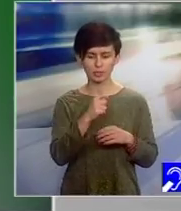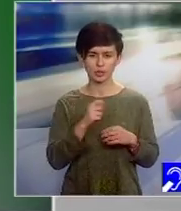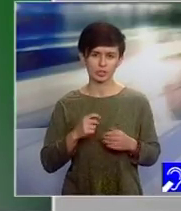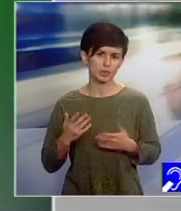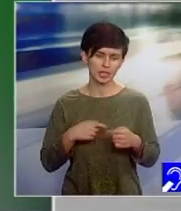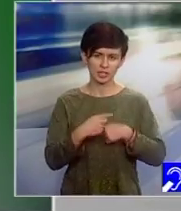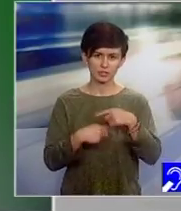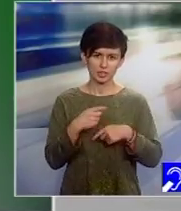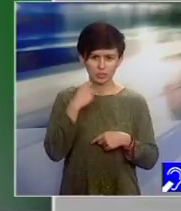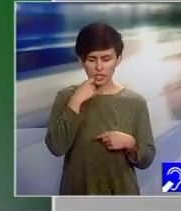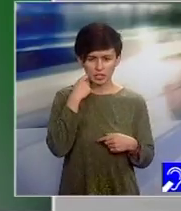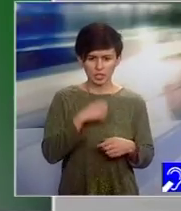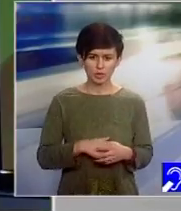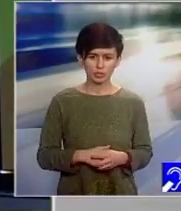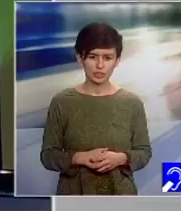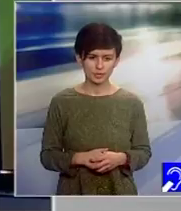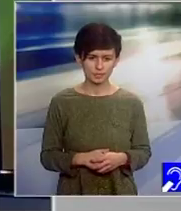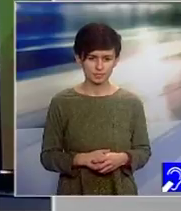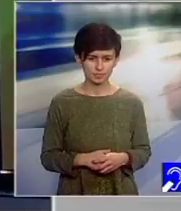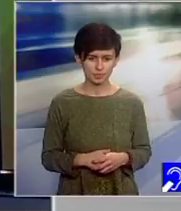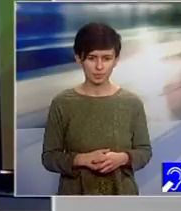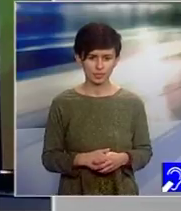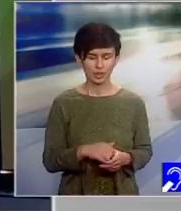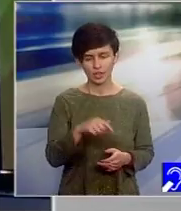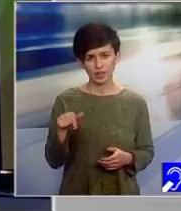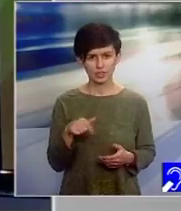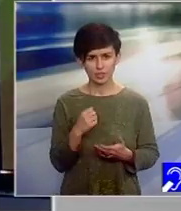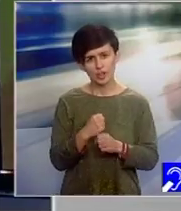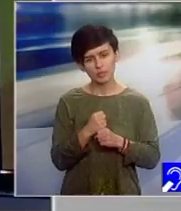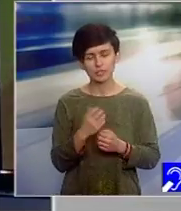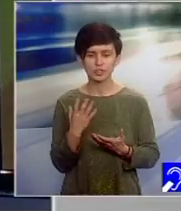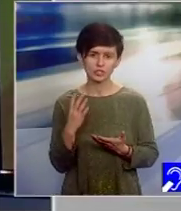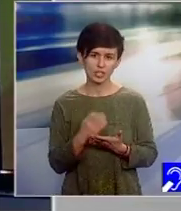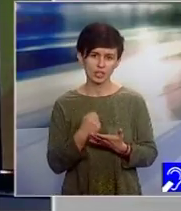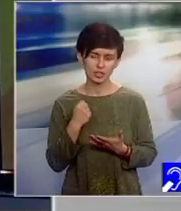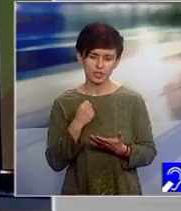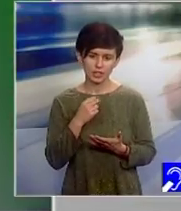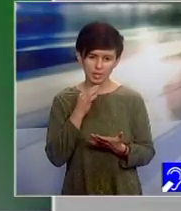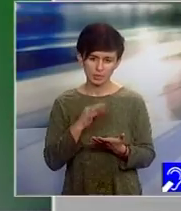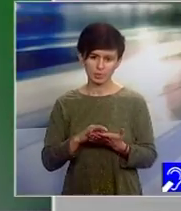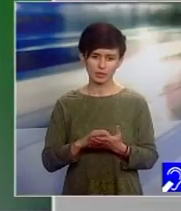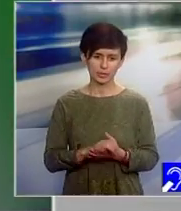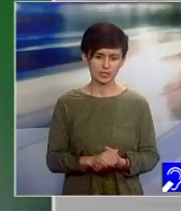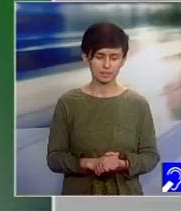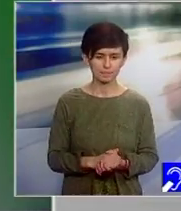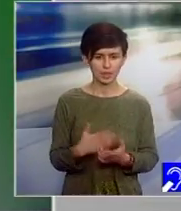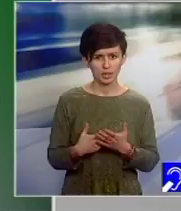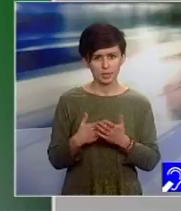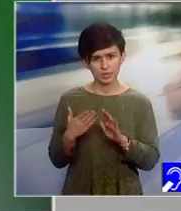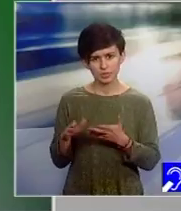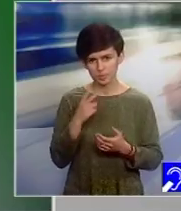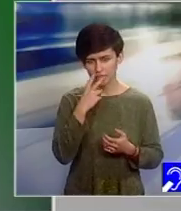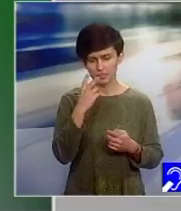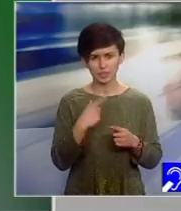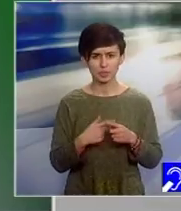desfășurat voi aici la Cluj. Deci ne-am ținut de cuvânt. V-ați ținut de cuvânt și ați venit câștigător de această dată la noi în platou. Pentru început, urmărim un